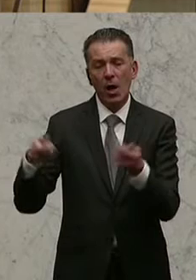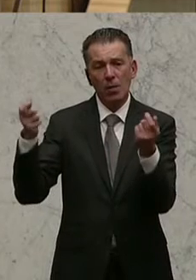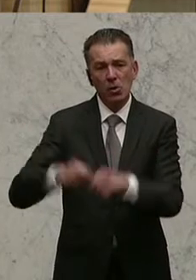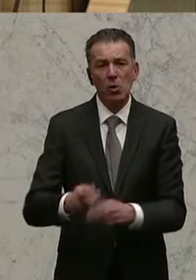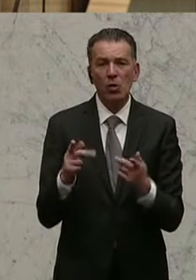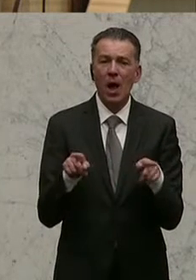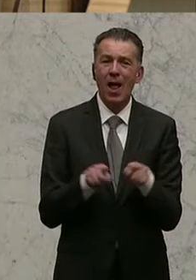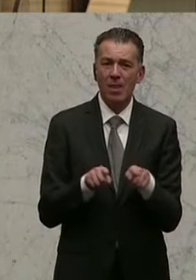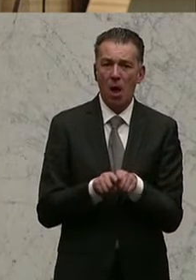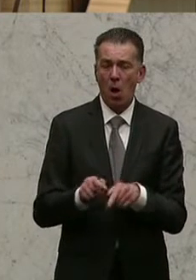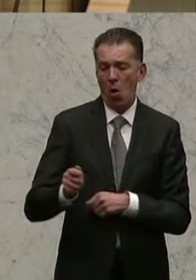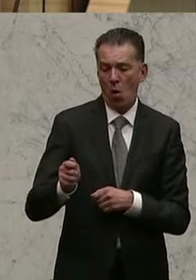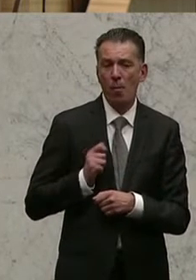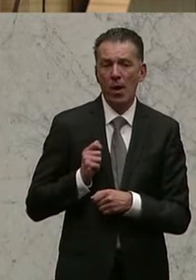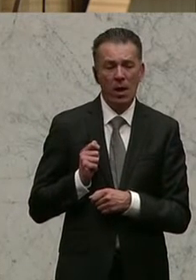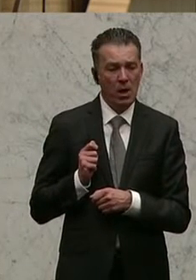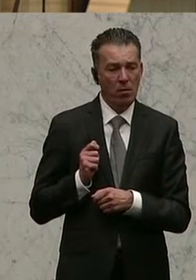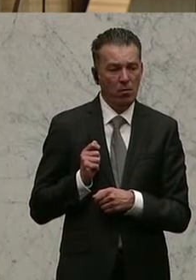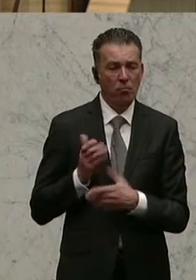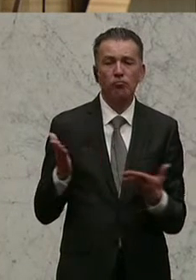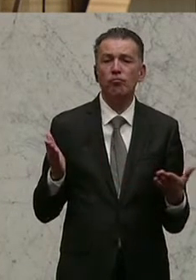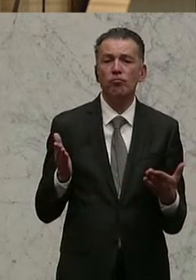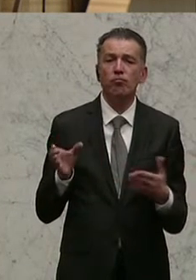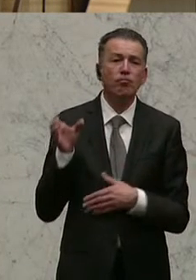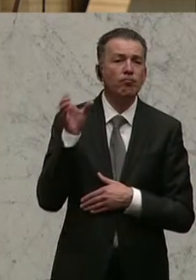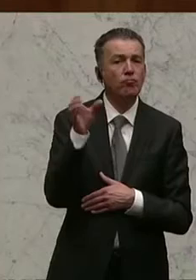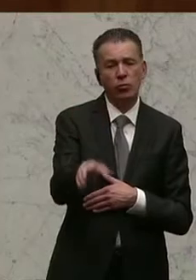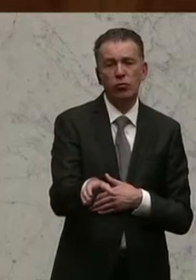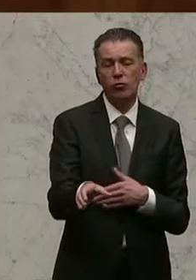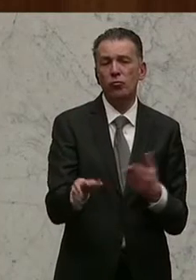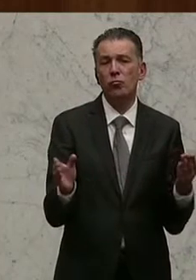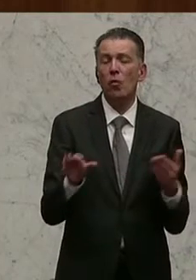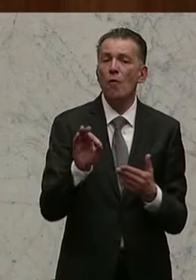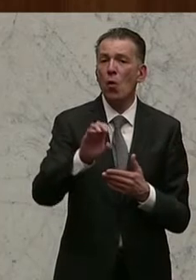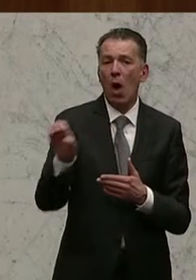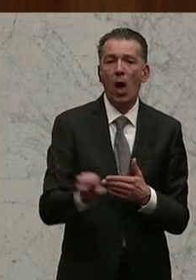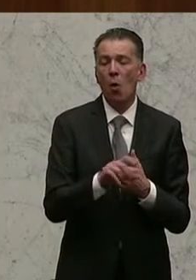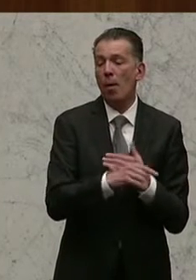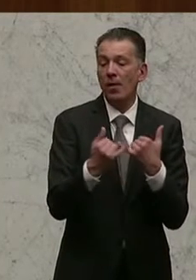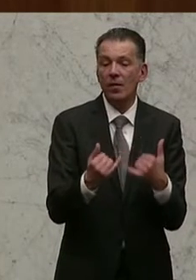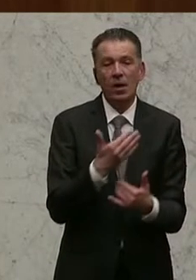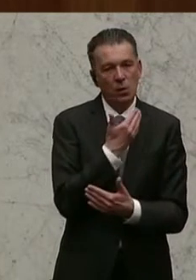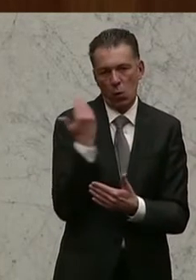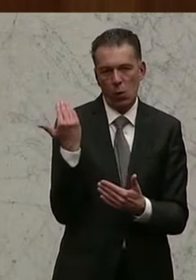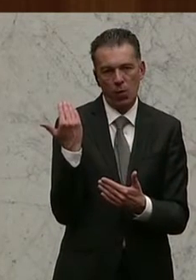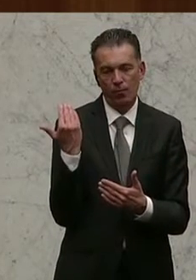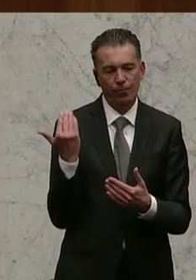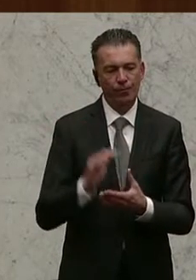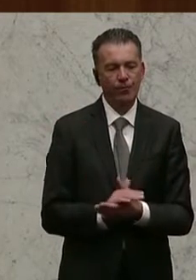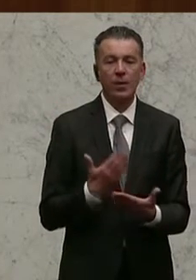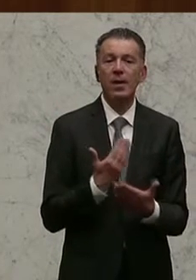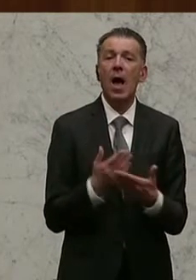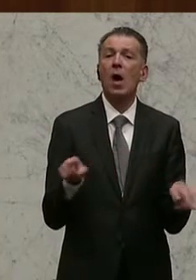auch militärische Kräfte im europäischen Sinne einzusetzen. Das wurde nicht gemacht. Wir haben